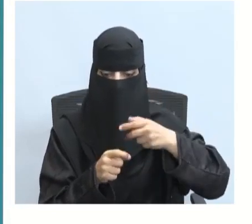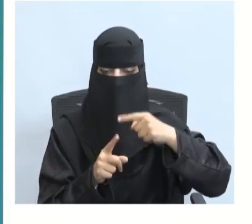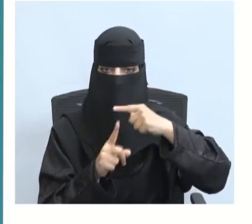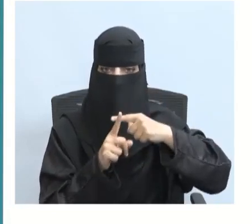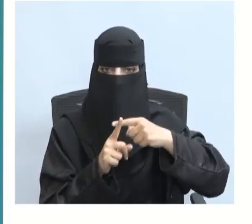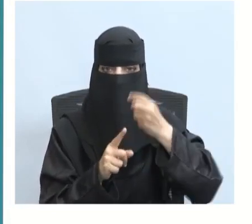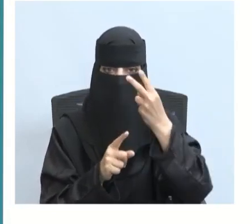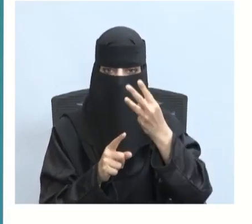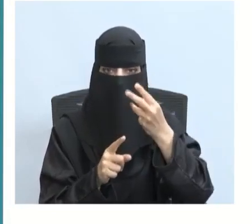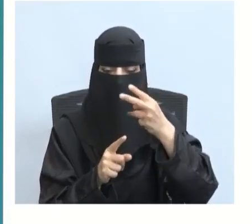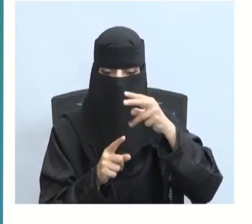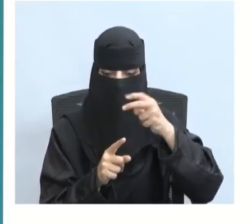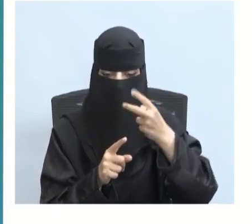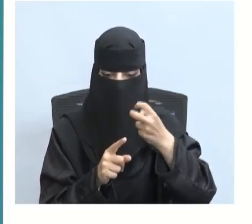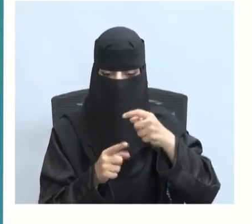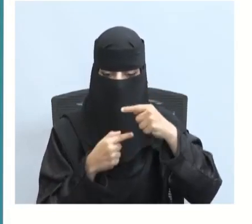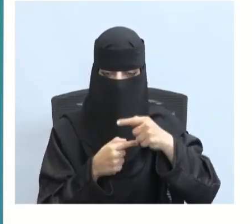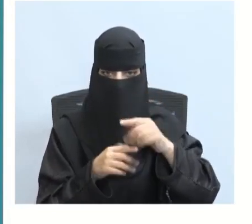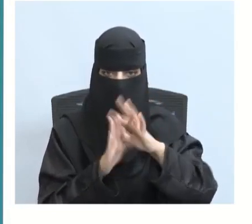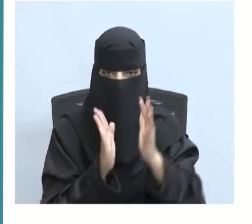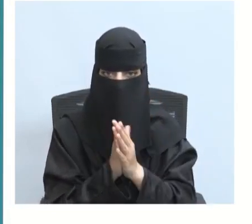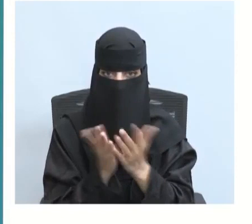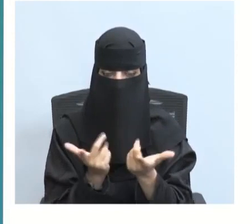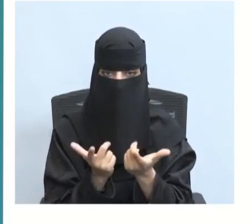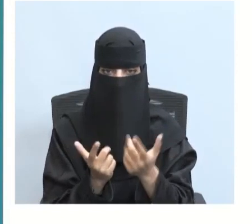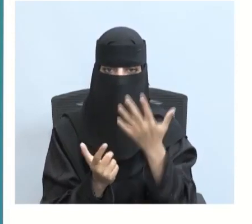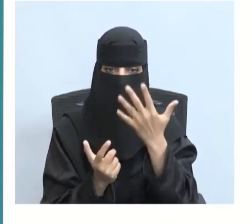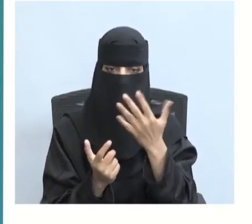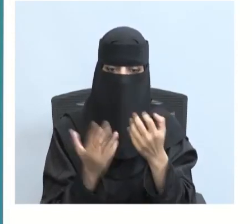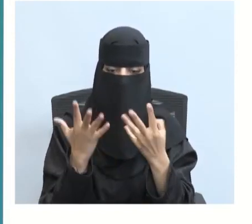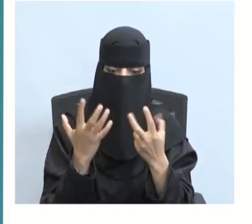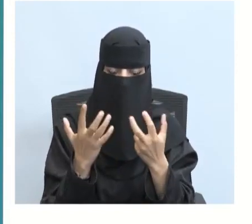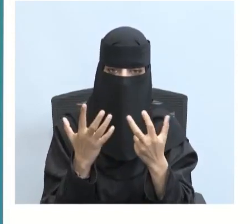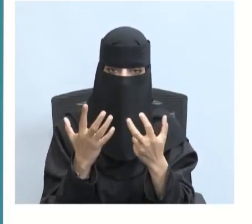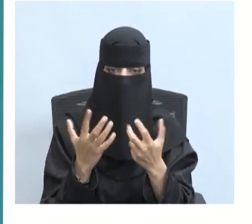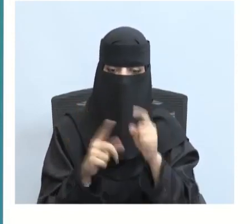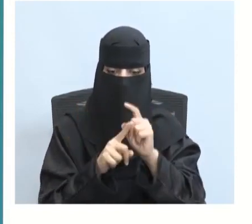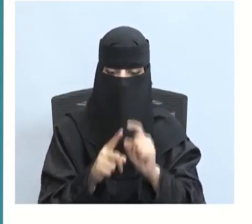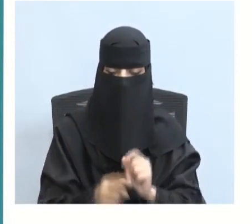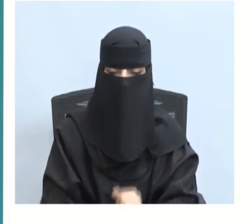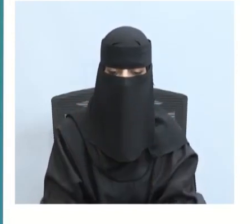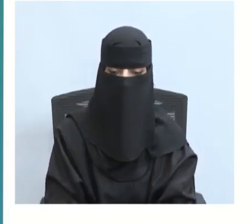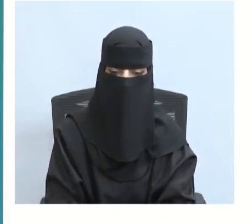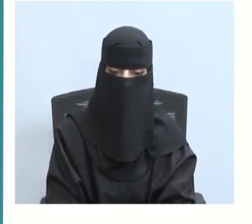والغاز الطبيعي 23 اذا المجموع 85%